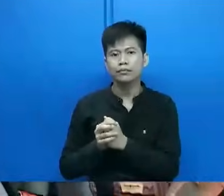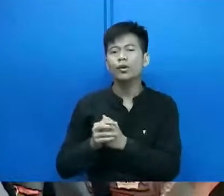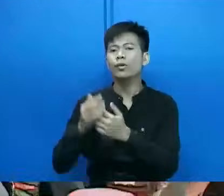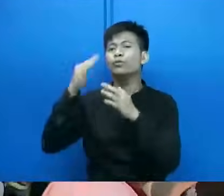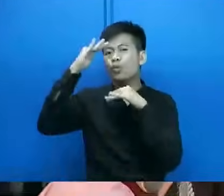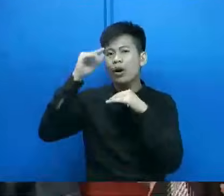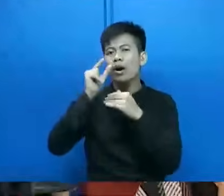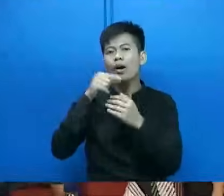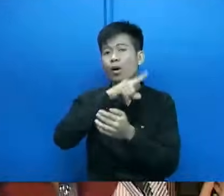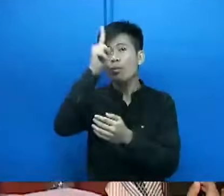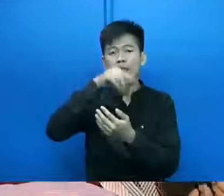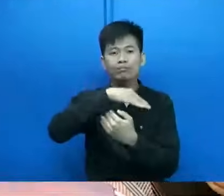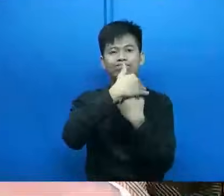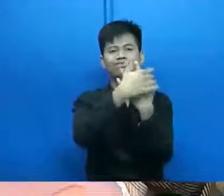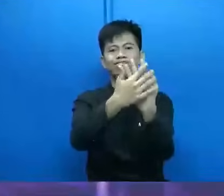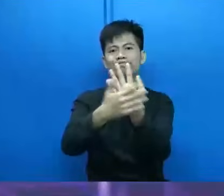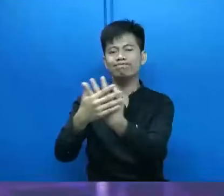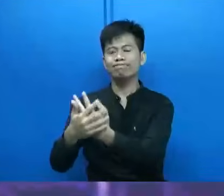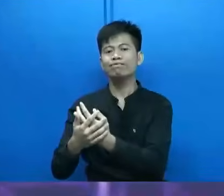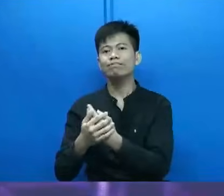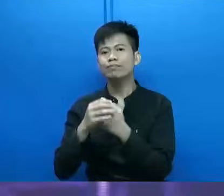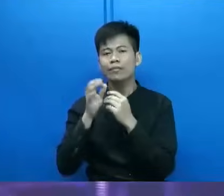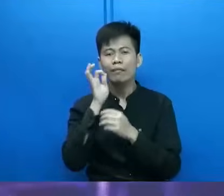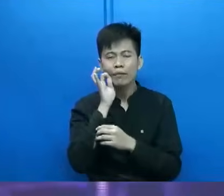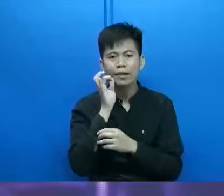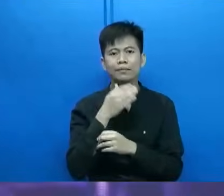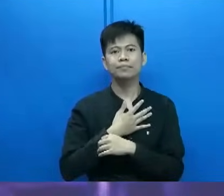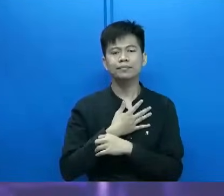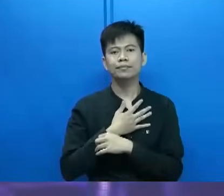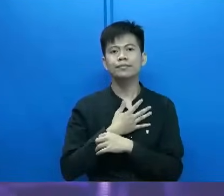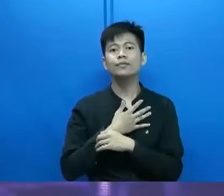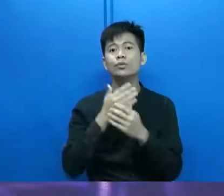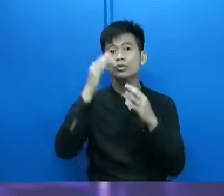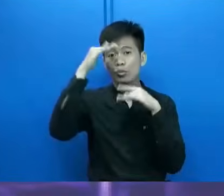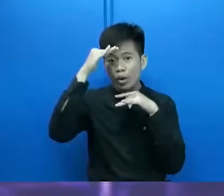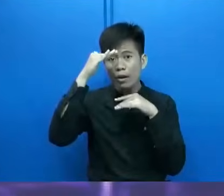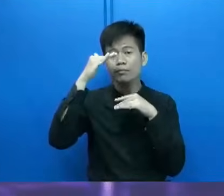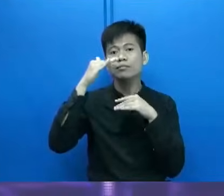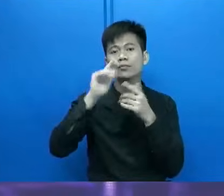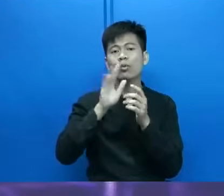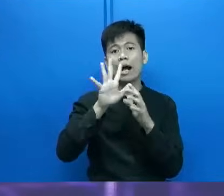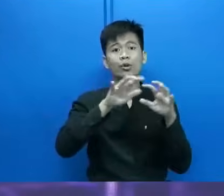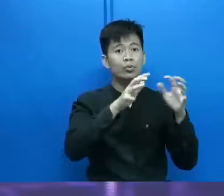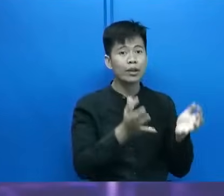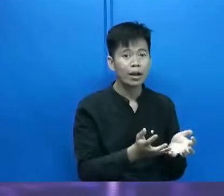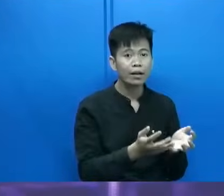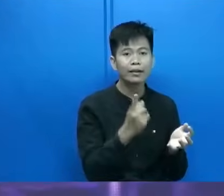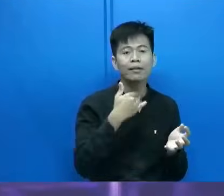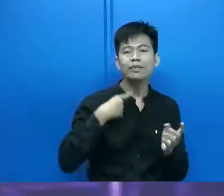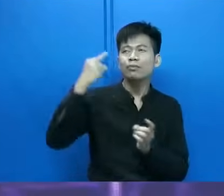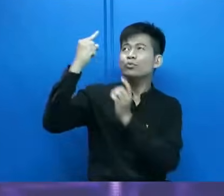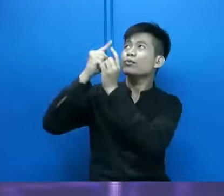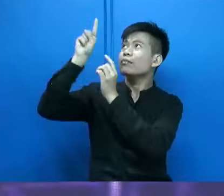semoga Allah sayang teman-teman, maafkan saya, dan semoga suatu saat kalau tidak di dunia, semoga kita berjumpa di